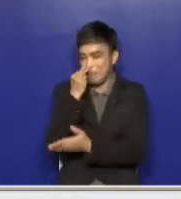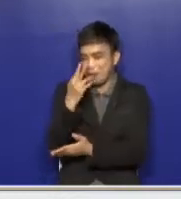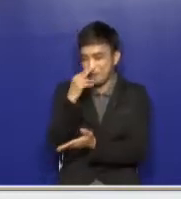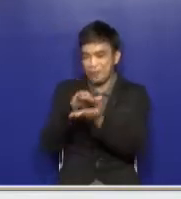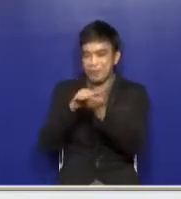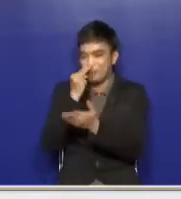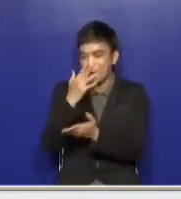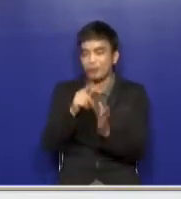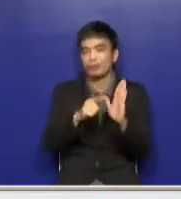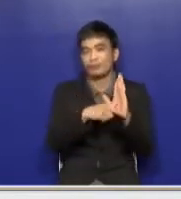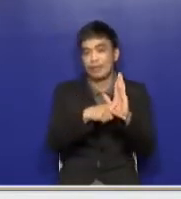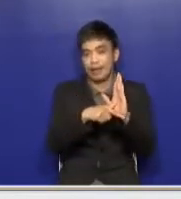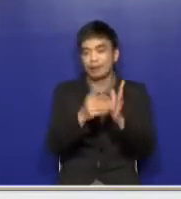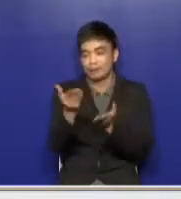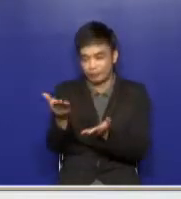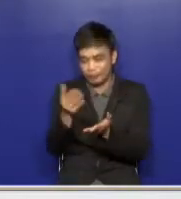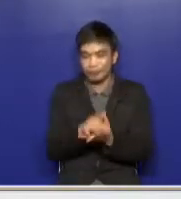เชิญครับท่านเลขาครับ